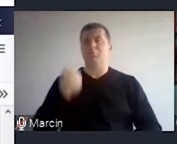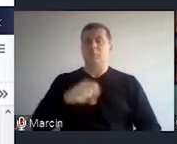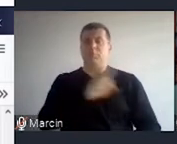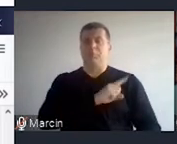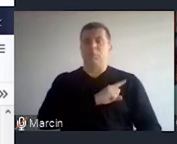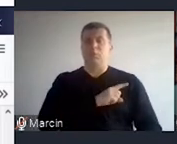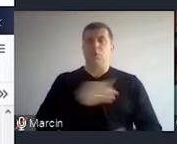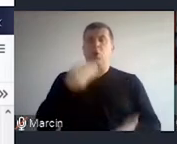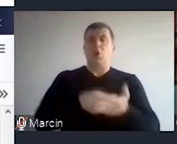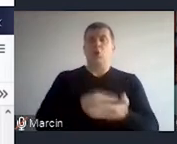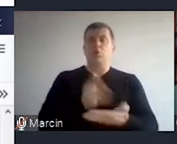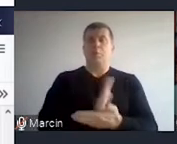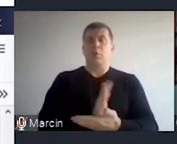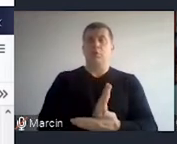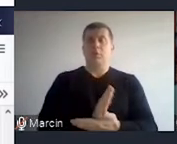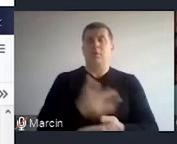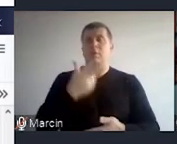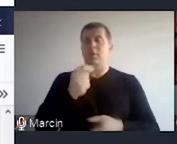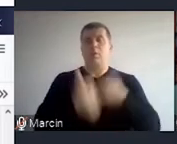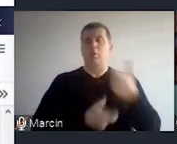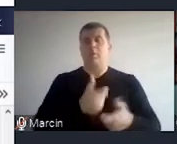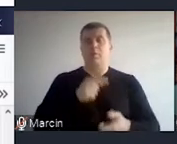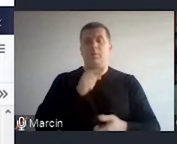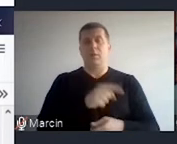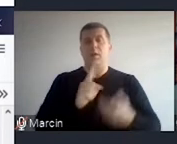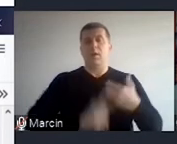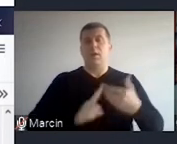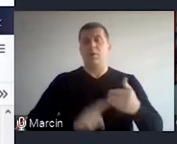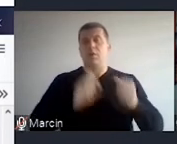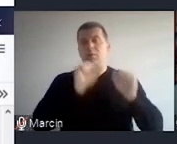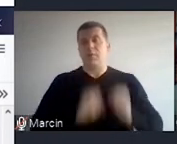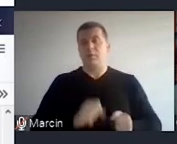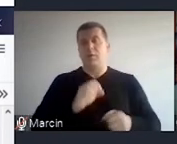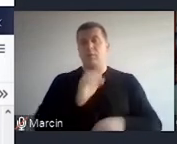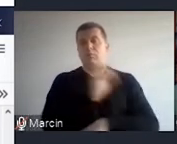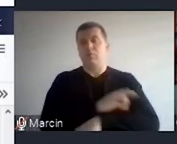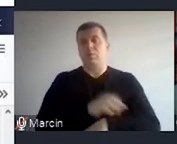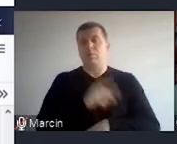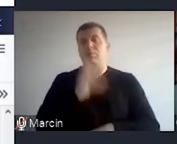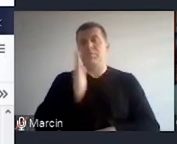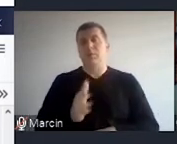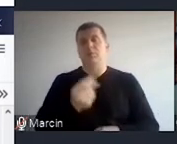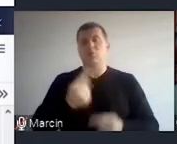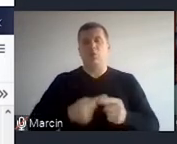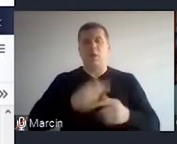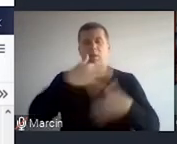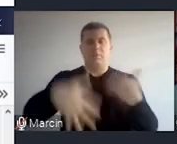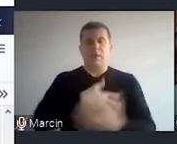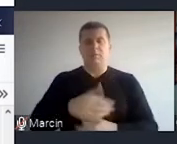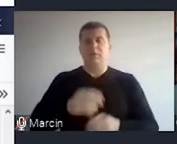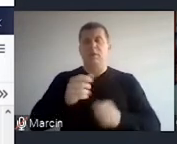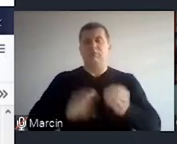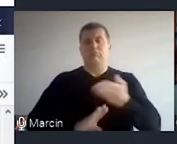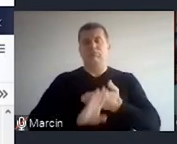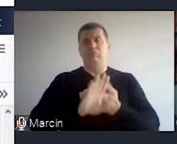przypilnować tego, żeby kosztów pośrednich nie ponosić z rachunku bankowego projektu. Bo to będzie mieszać mocno na wyciągu